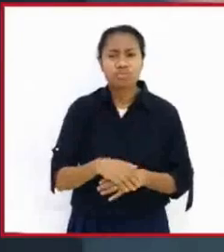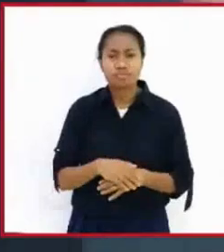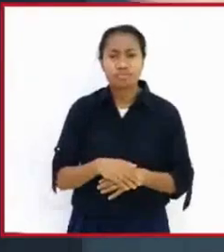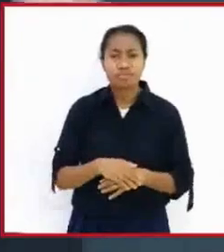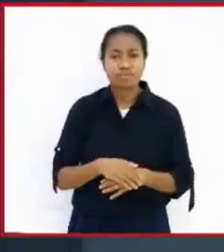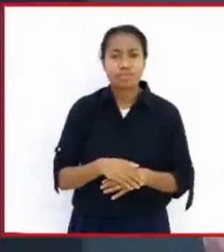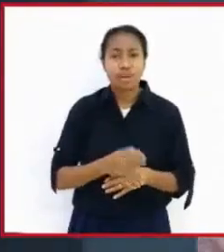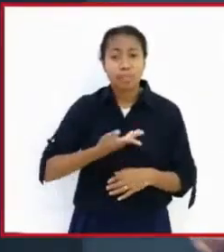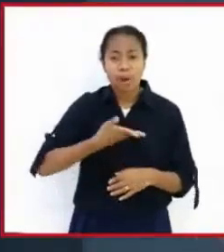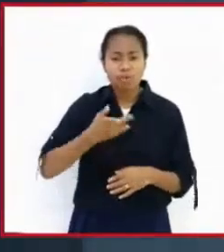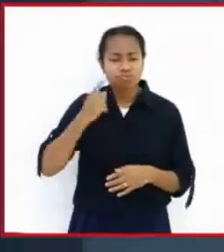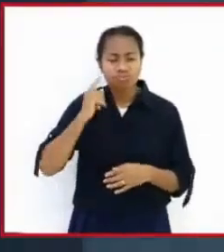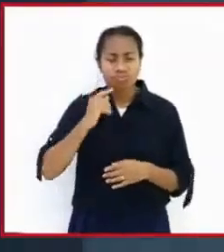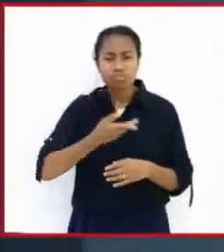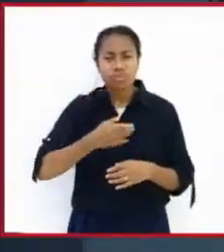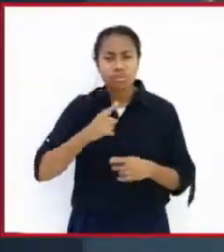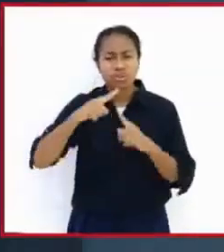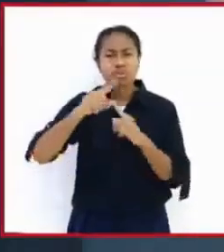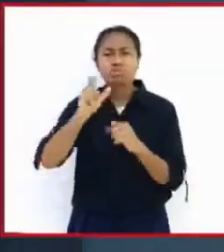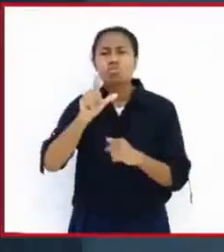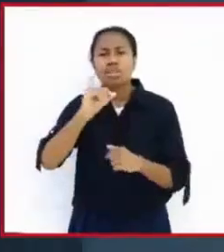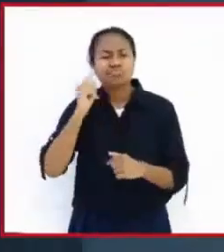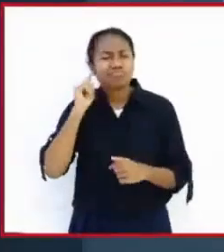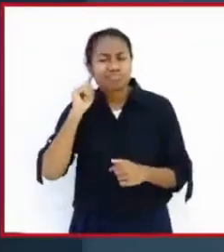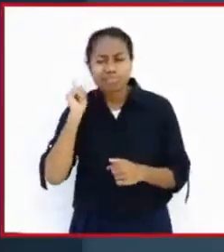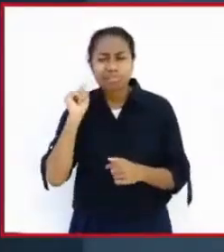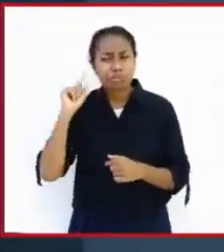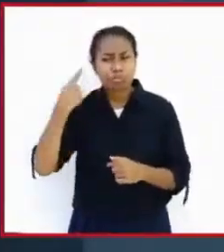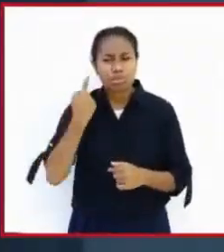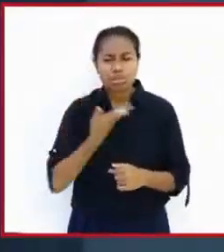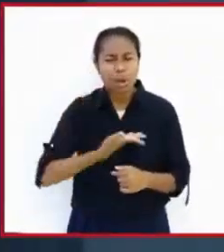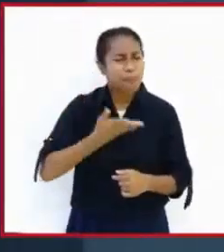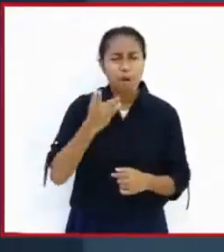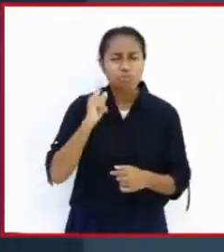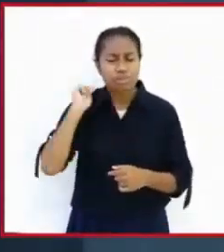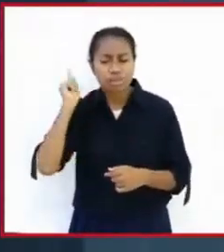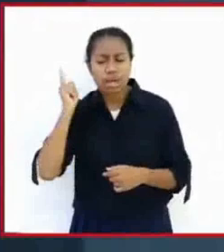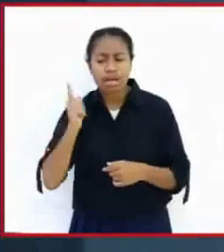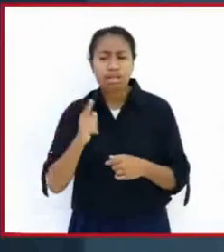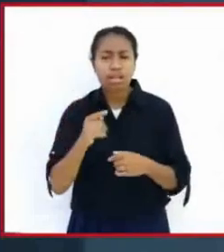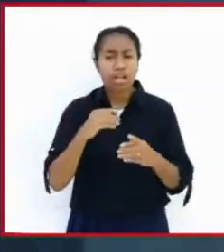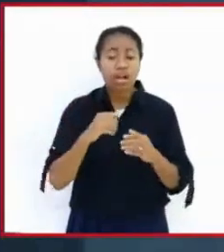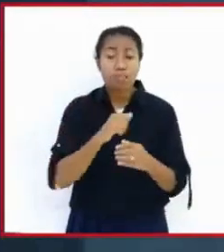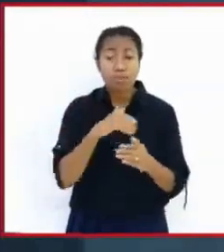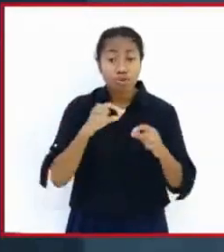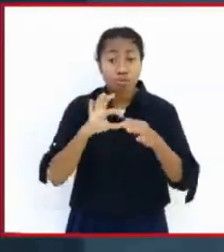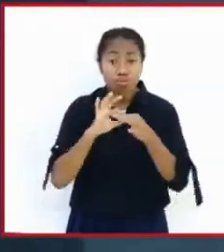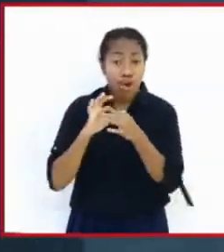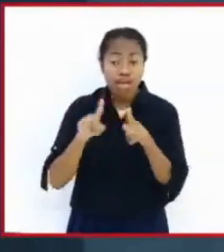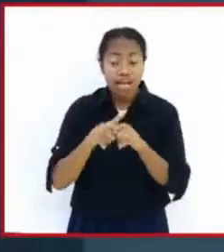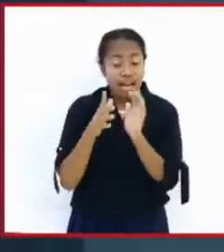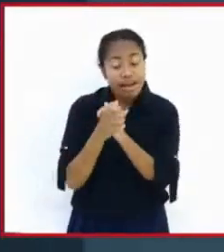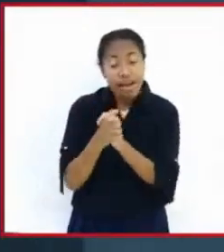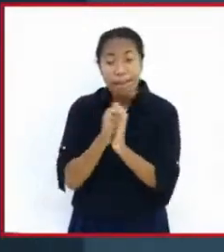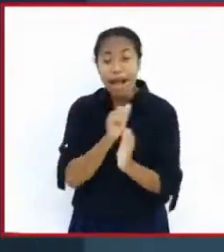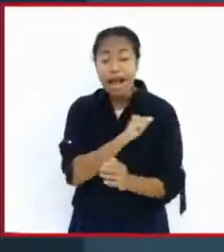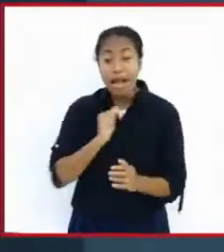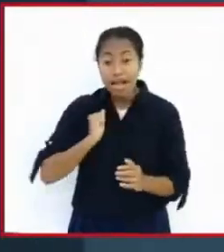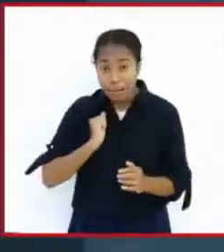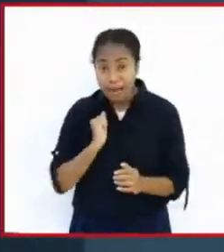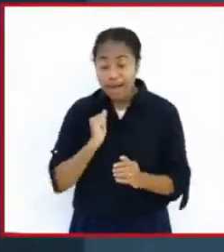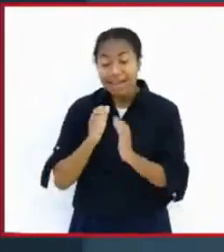memenuhkan telinganya bikin telinganya tuli terhadap segala yang berkaitan dengan Kristen dia masuk ke sana